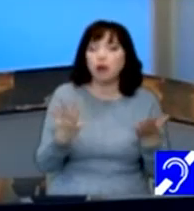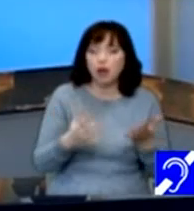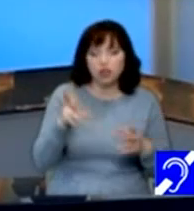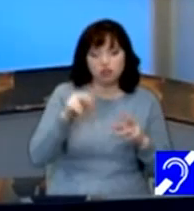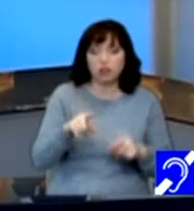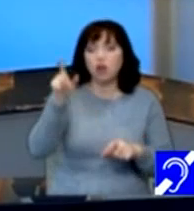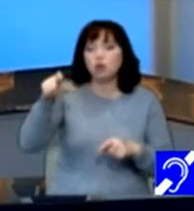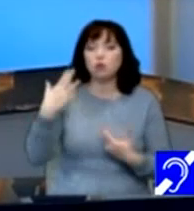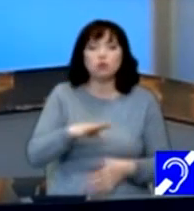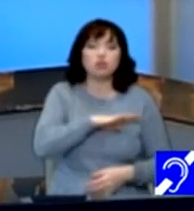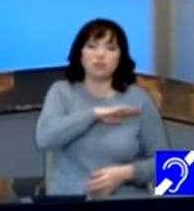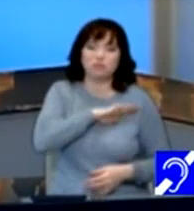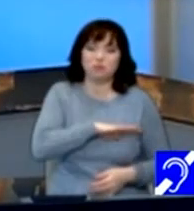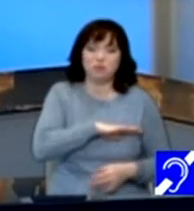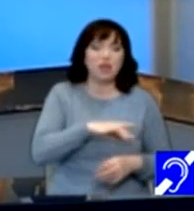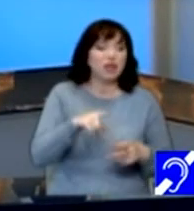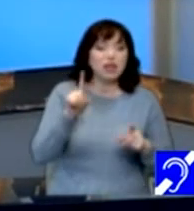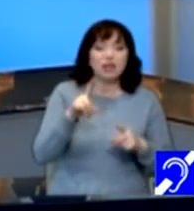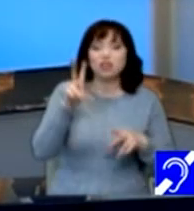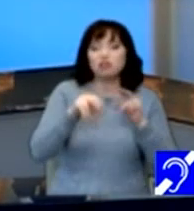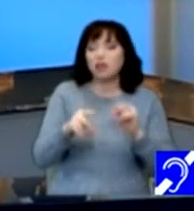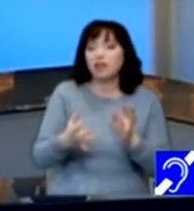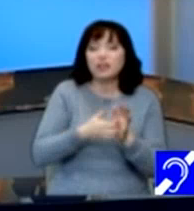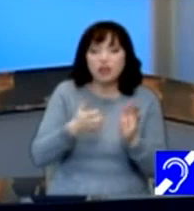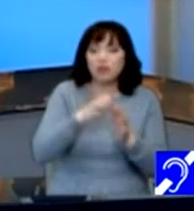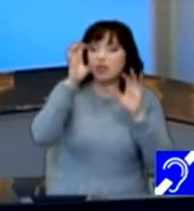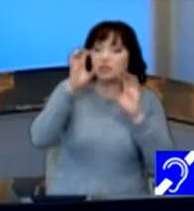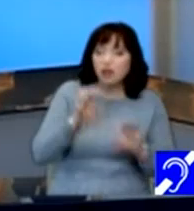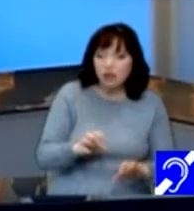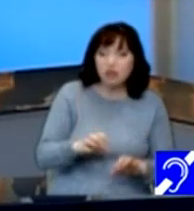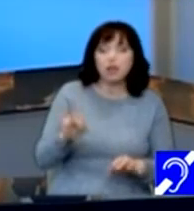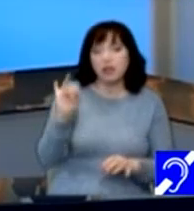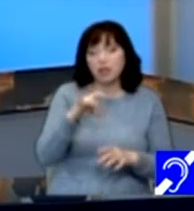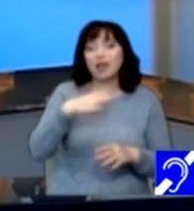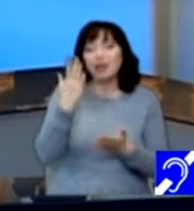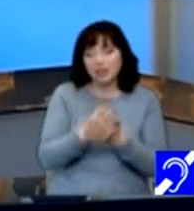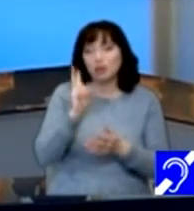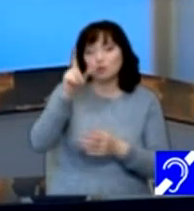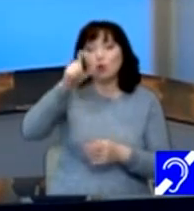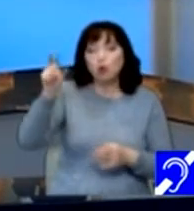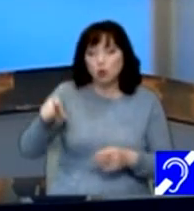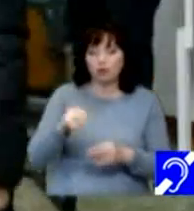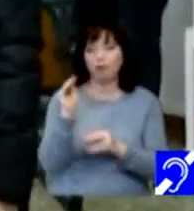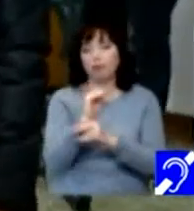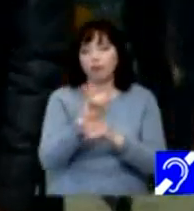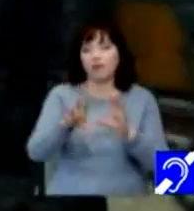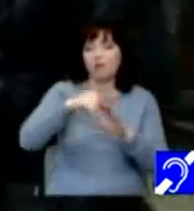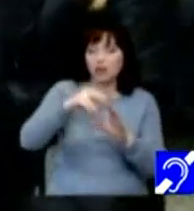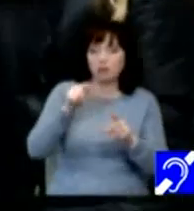decepția cetățenilor, alimentată de lacunele din legislație, dar și de unii candidați cu probleme de integritate.